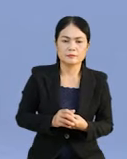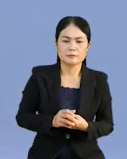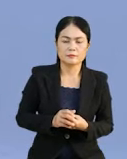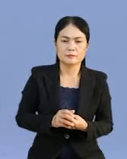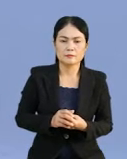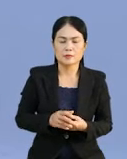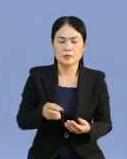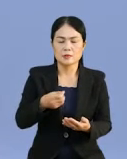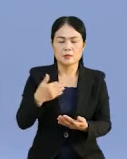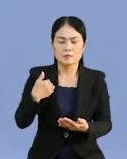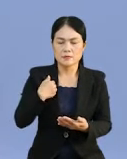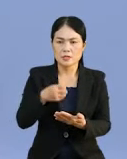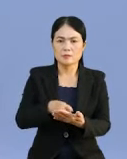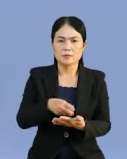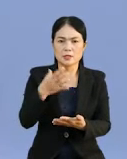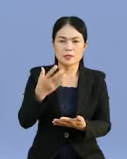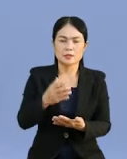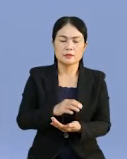miên đầm lấy.